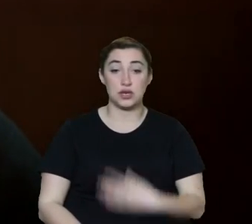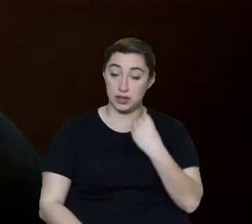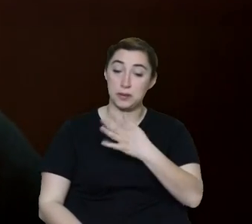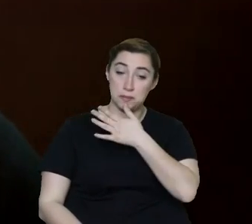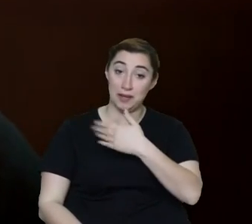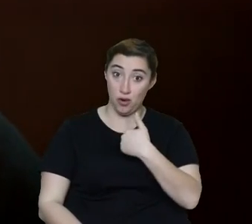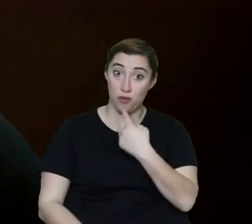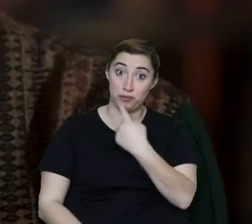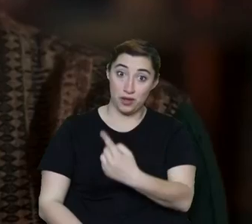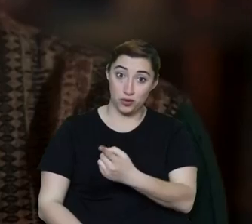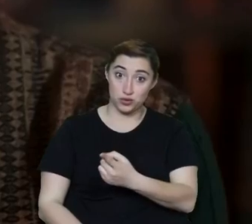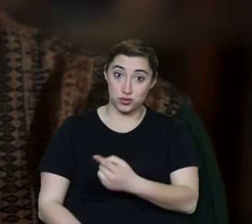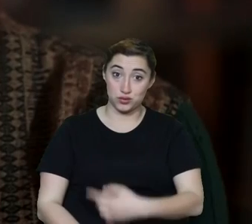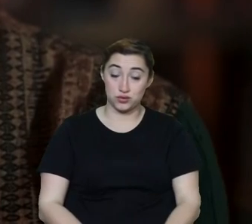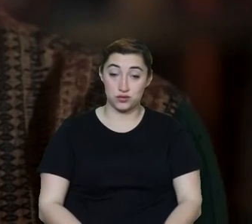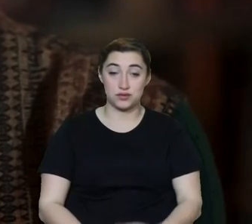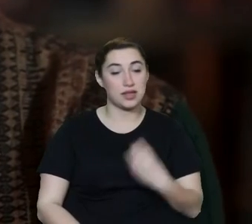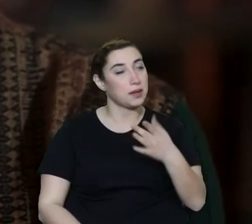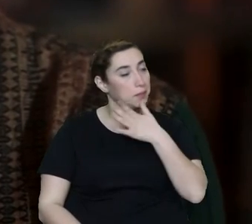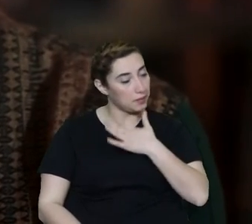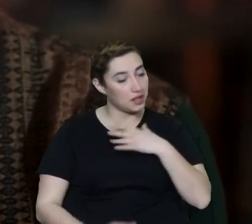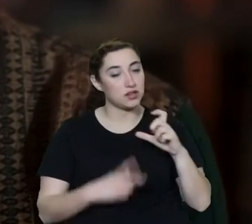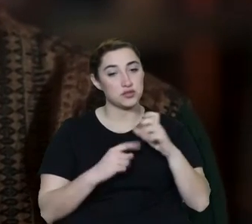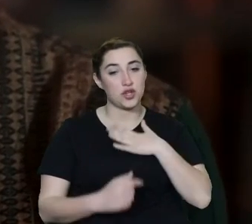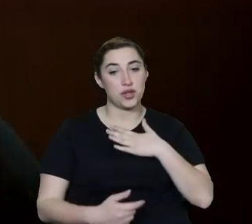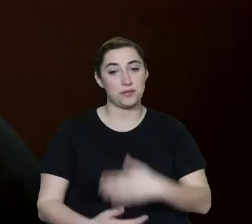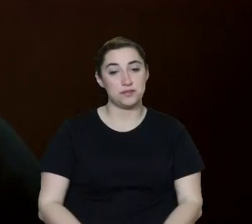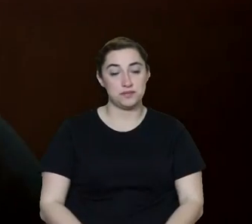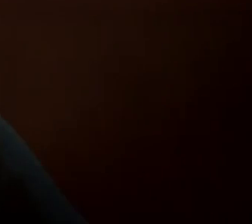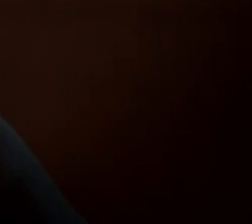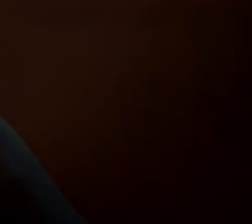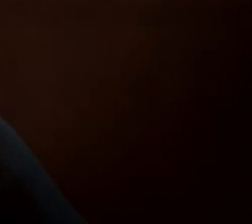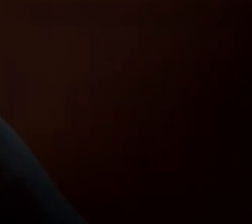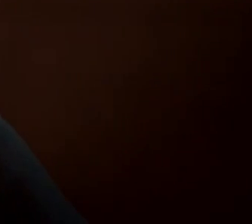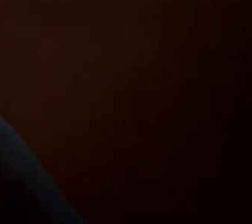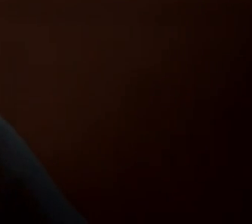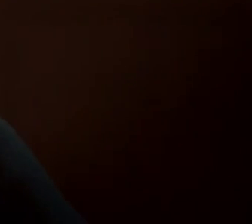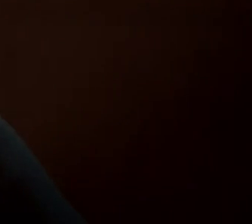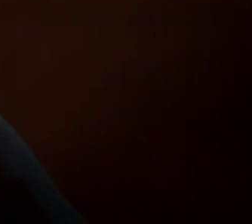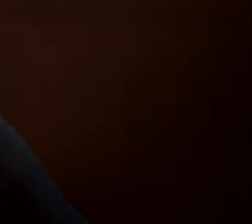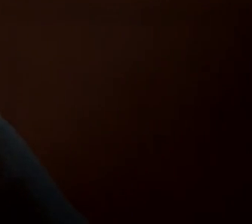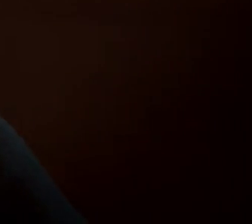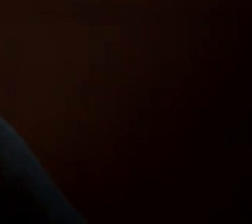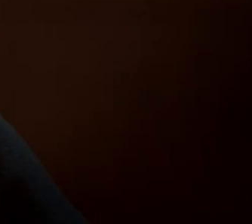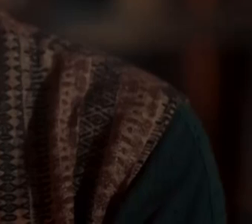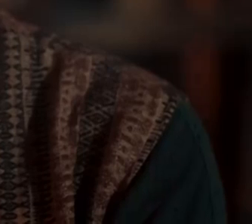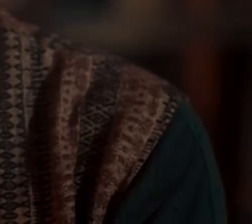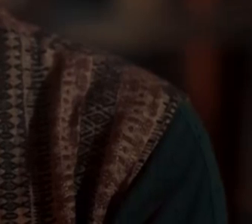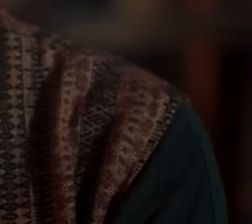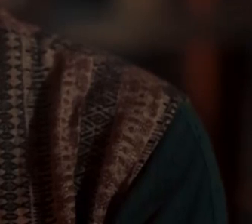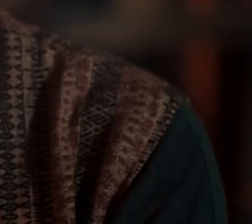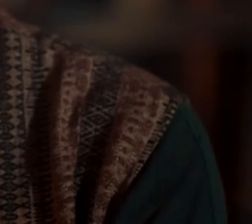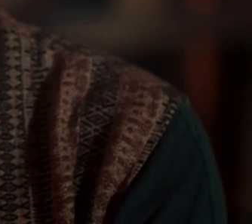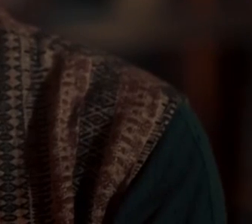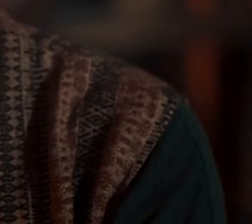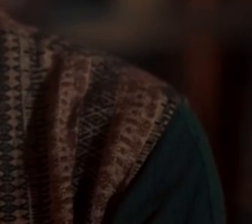İyi bilirim dersin. İyi bilirim şeyim. Şeyh gözlerini dikip tebessüm ederken Yunus